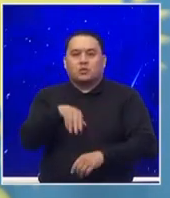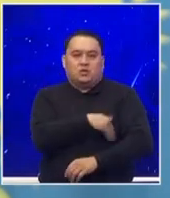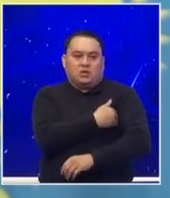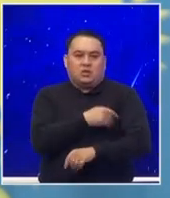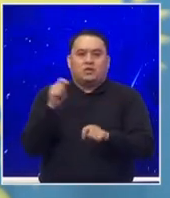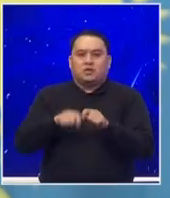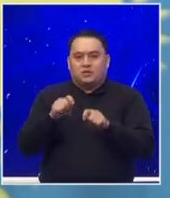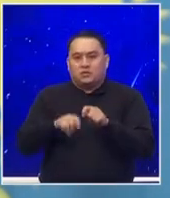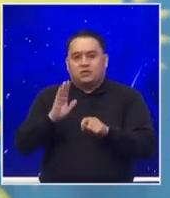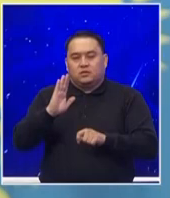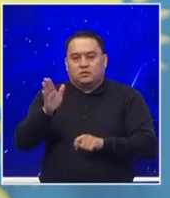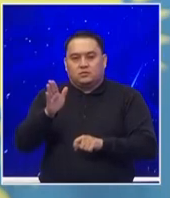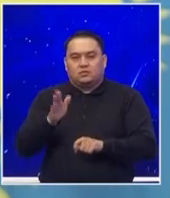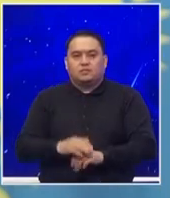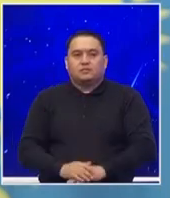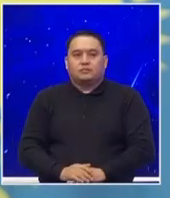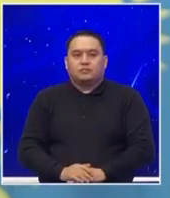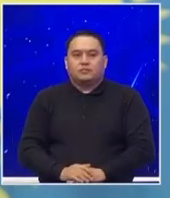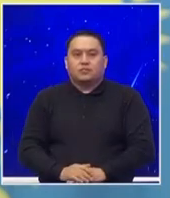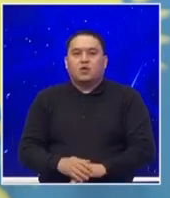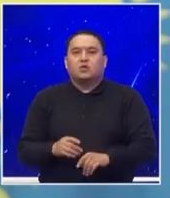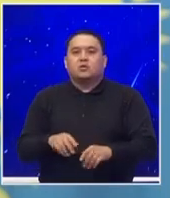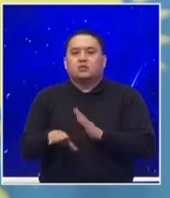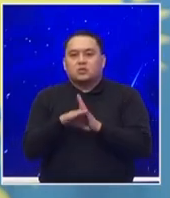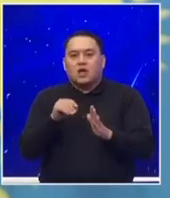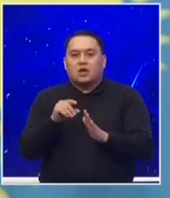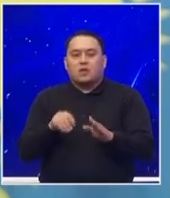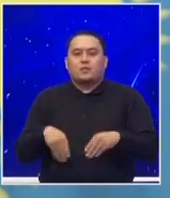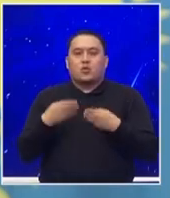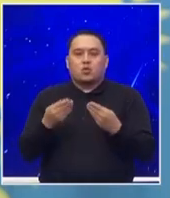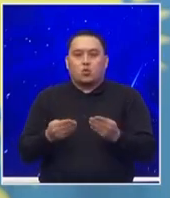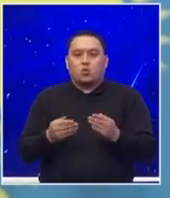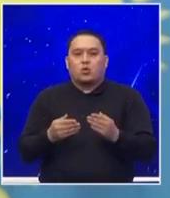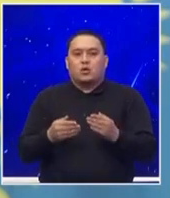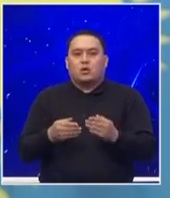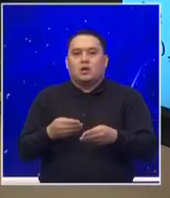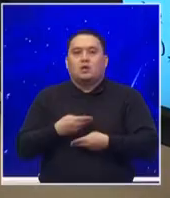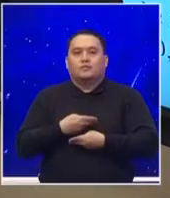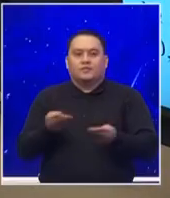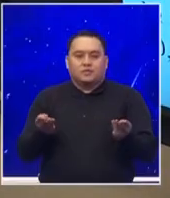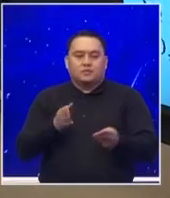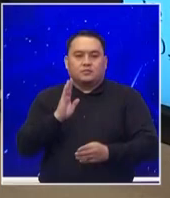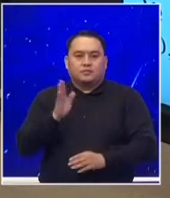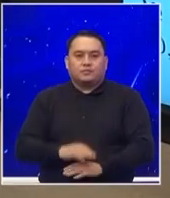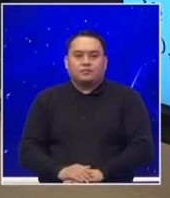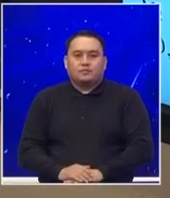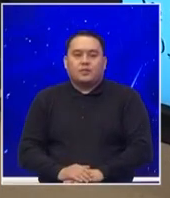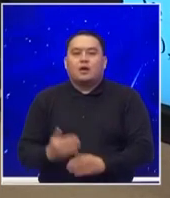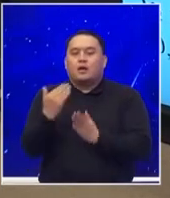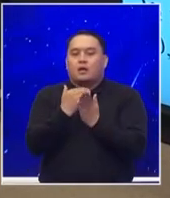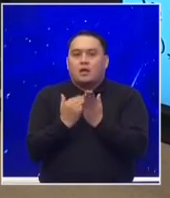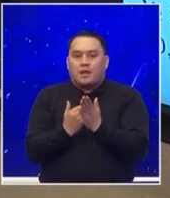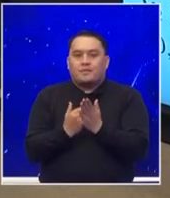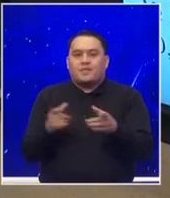температураларын өлшейтін құралымызбен өлшеп, сайлау беретін үй жайға жібереді. Енді дауыс беру тәртібін